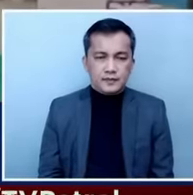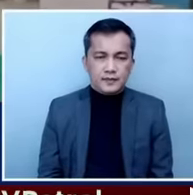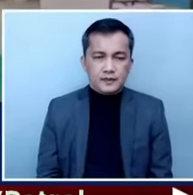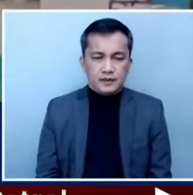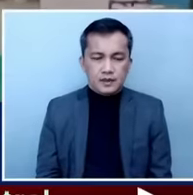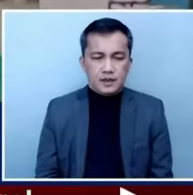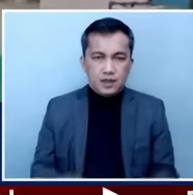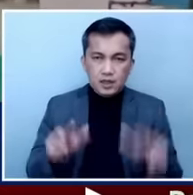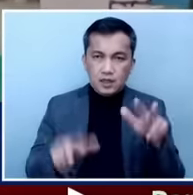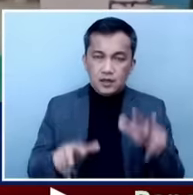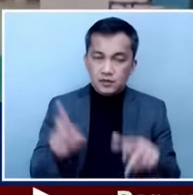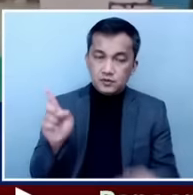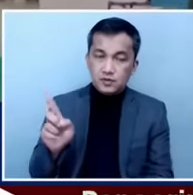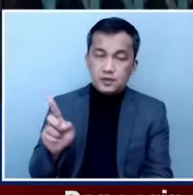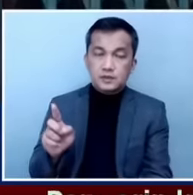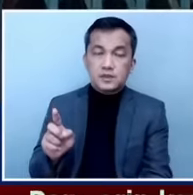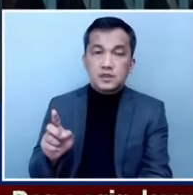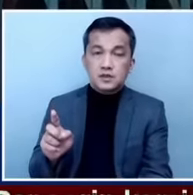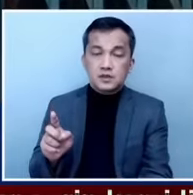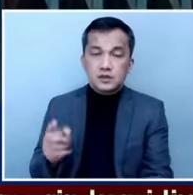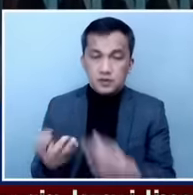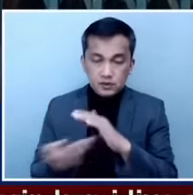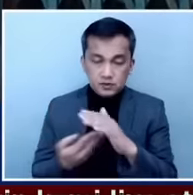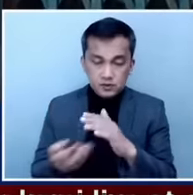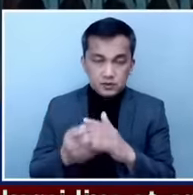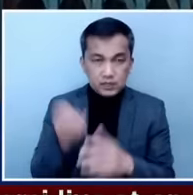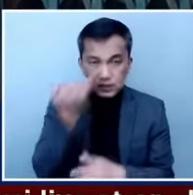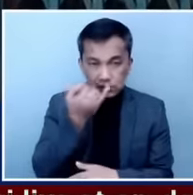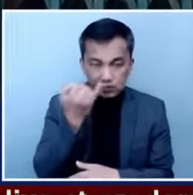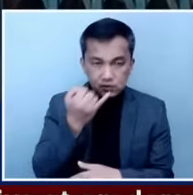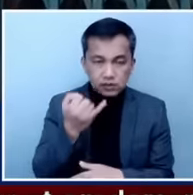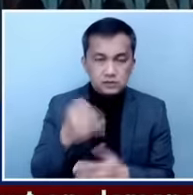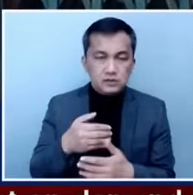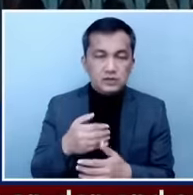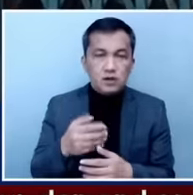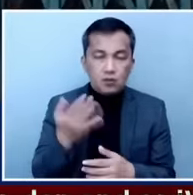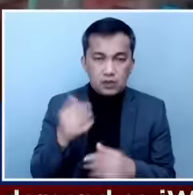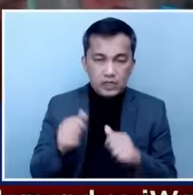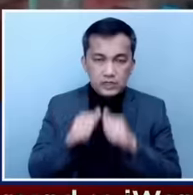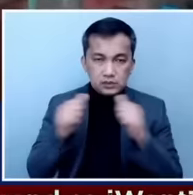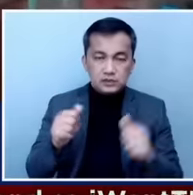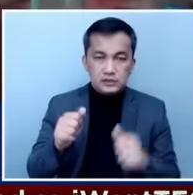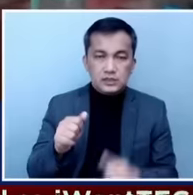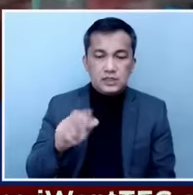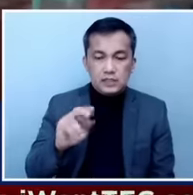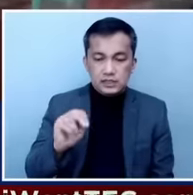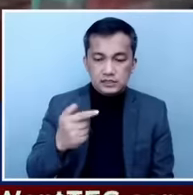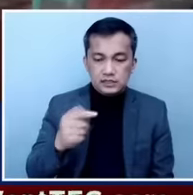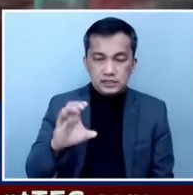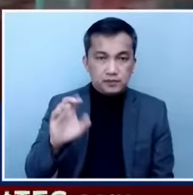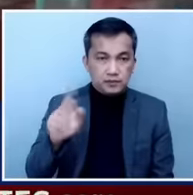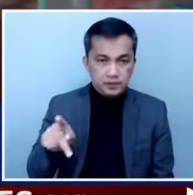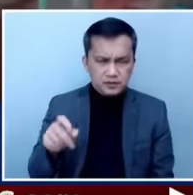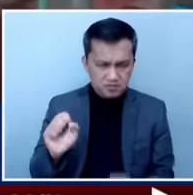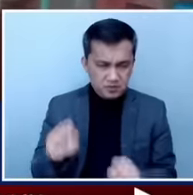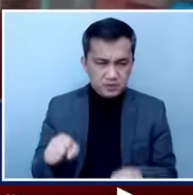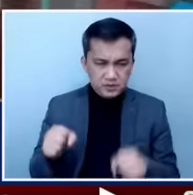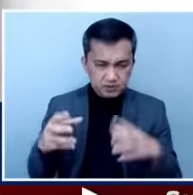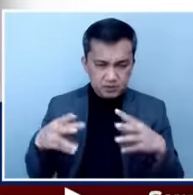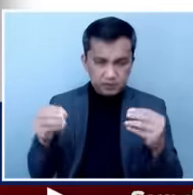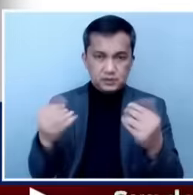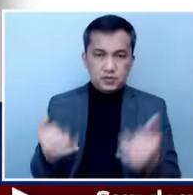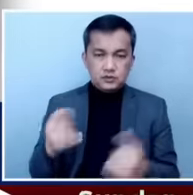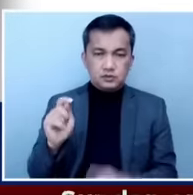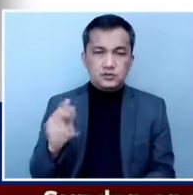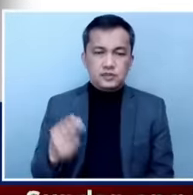Aligaga na naman ng mga consumer sa Iloilo kasunod ng anunsyo ng National Grid Corporation na posibleng magka-brownout ngayong